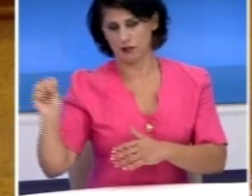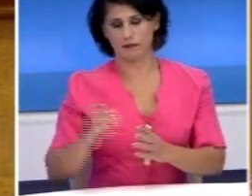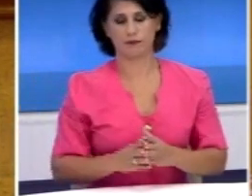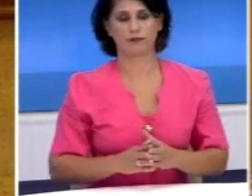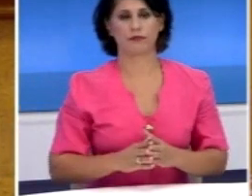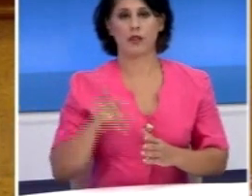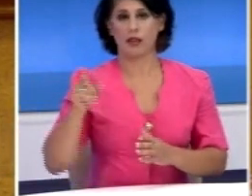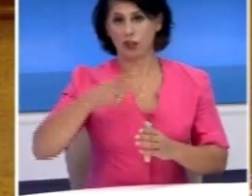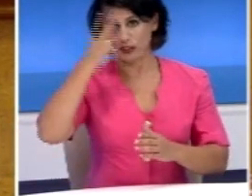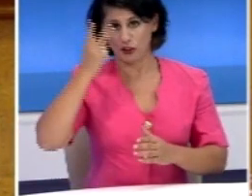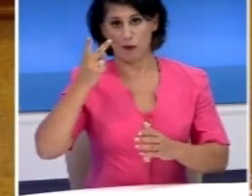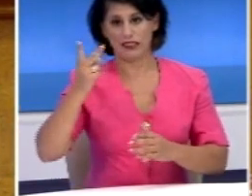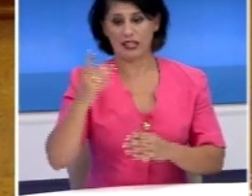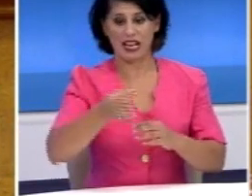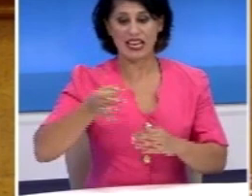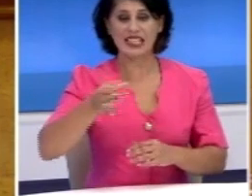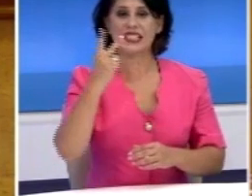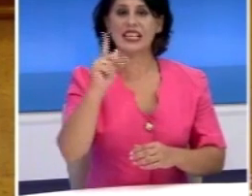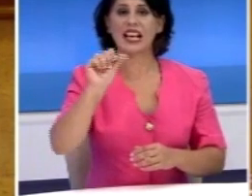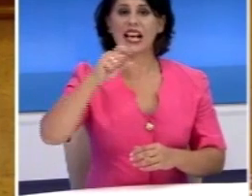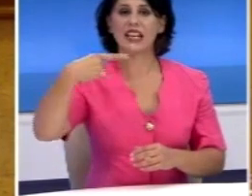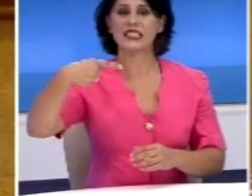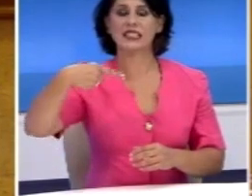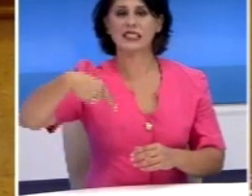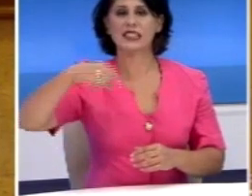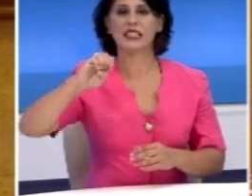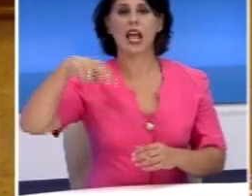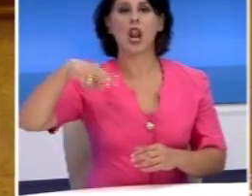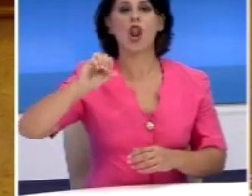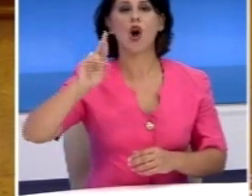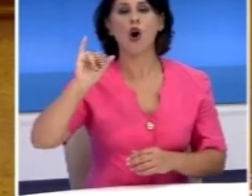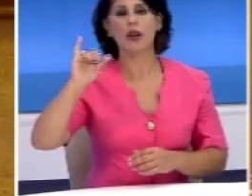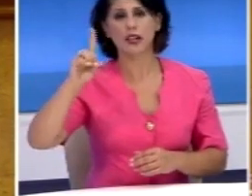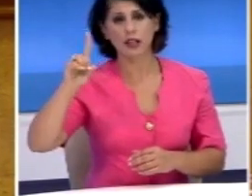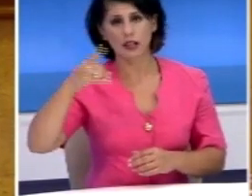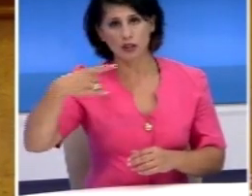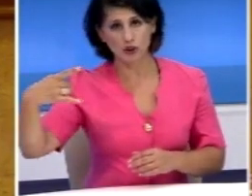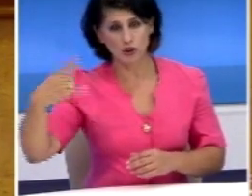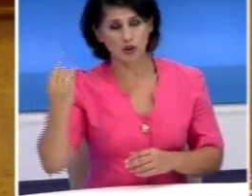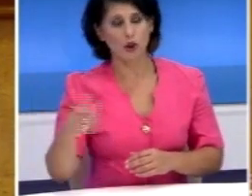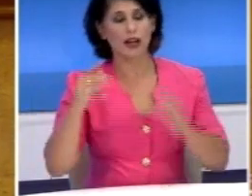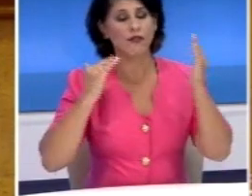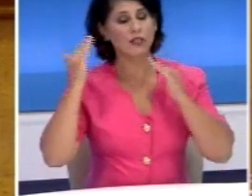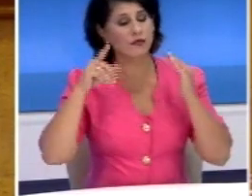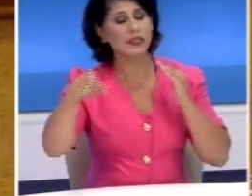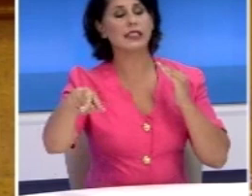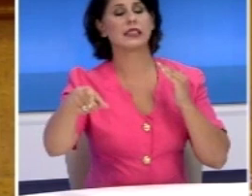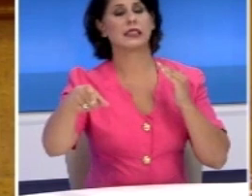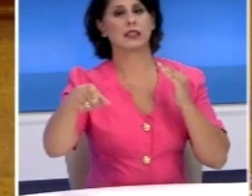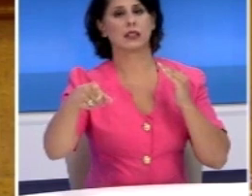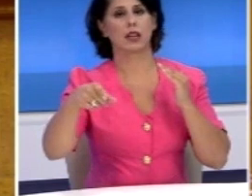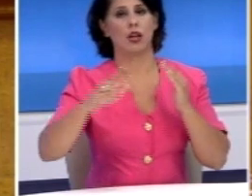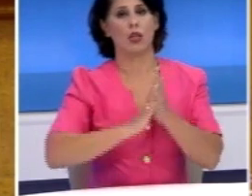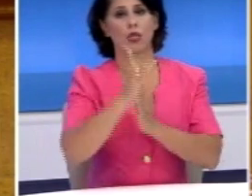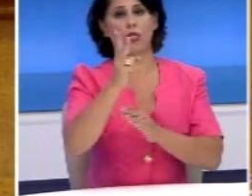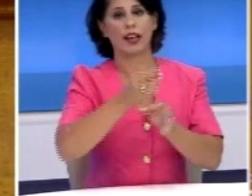για το Καστελόριζο συνδυάζεται με την αμφισβήτηση για τα Δωδεκάνησα, την Κρήτη και τα υπόλοιπα νησιά